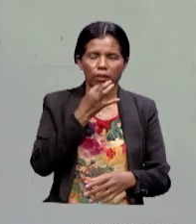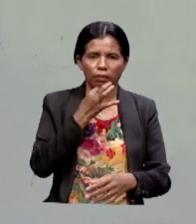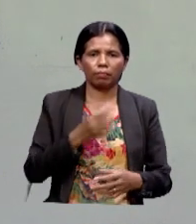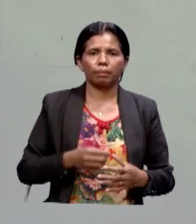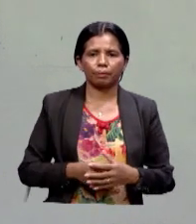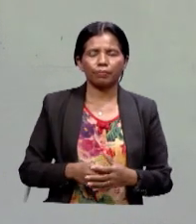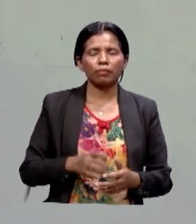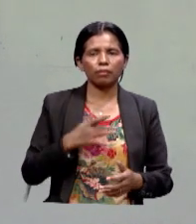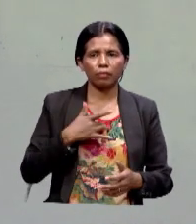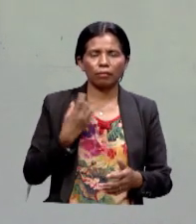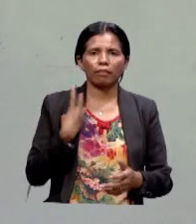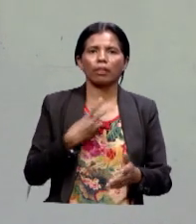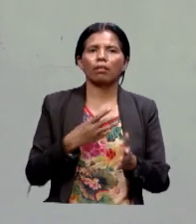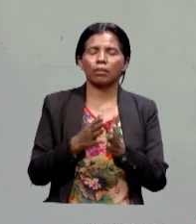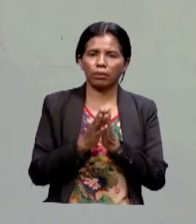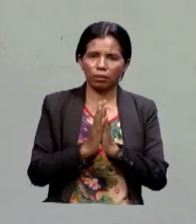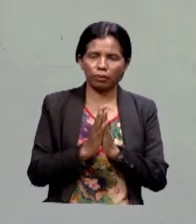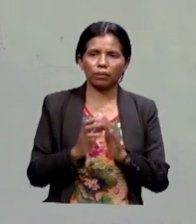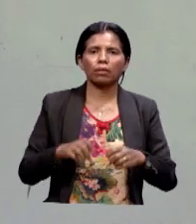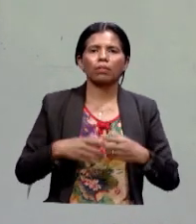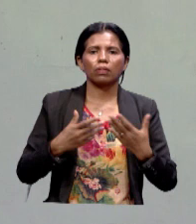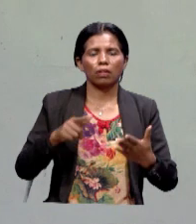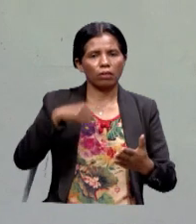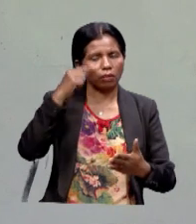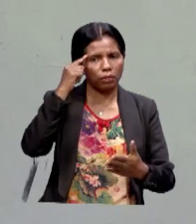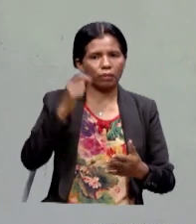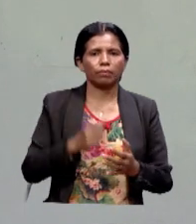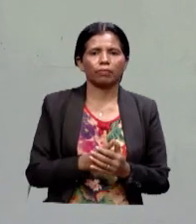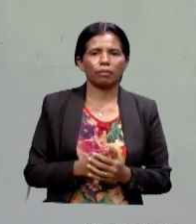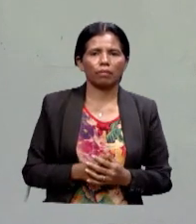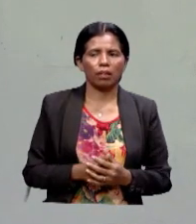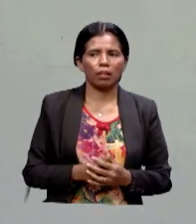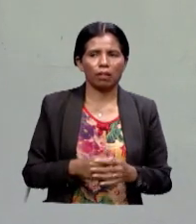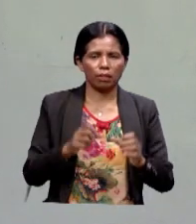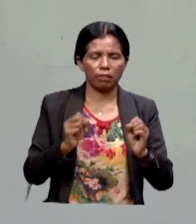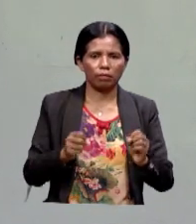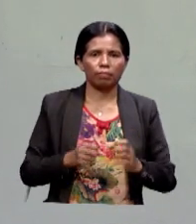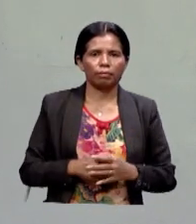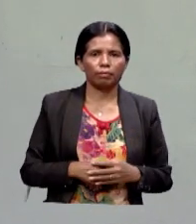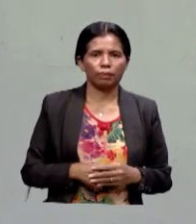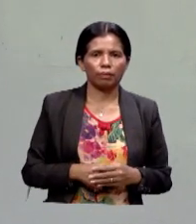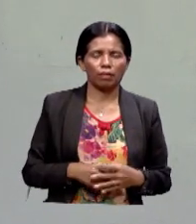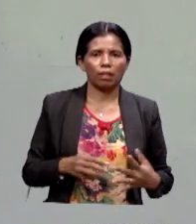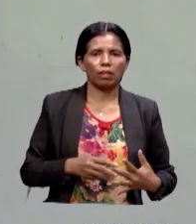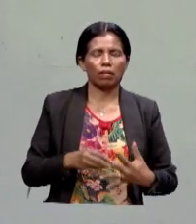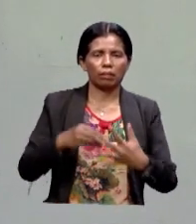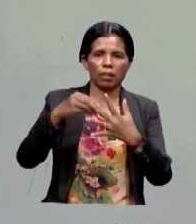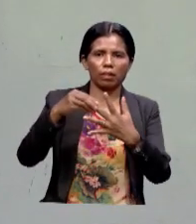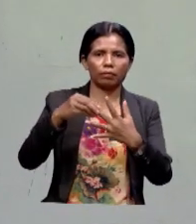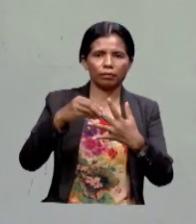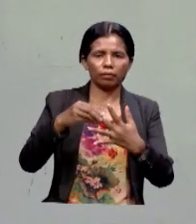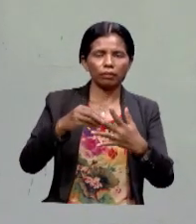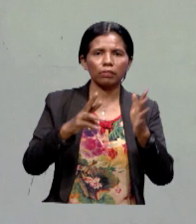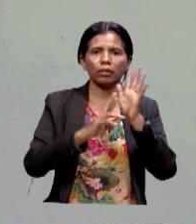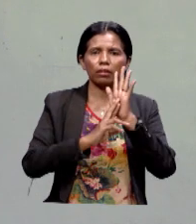Sinti dan emam ya husu, insya pro gubernur bela tau matang elili umos, wa itania